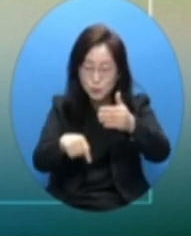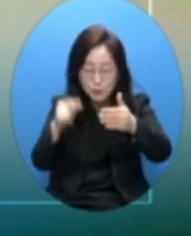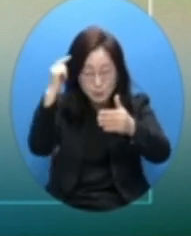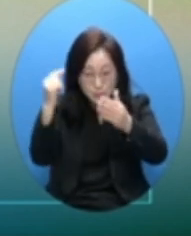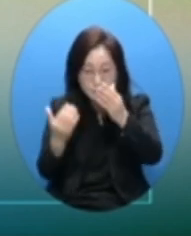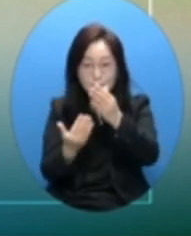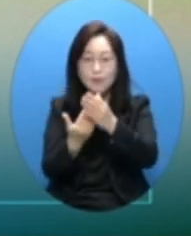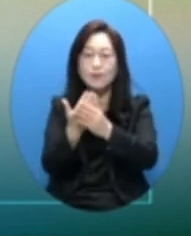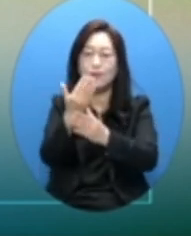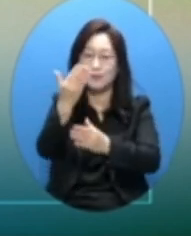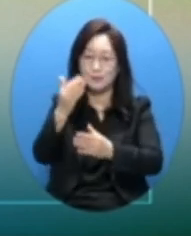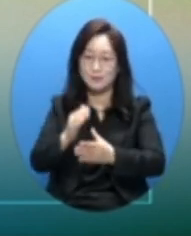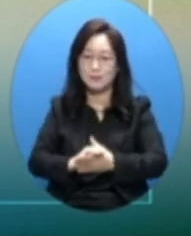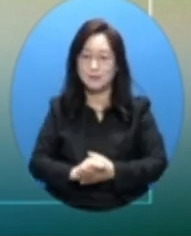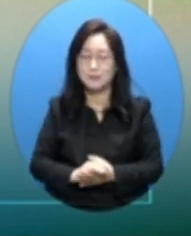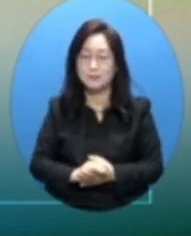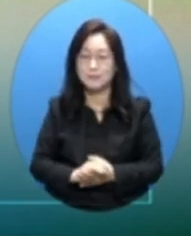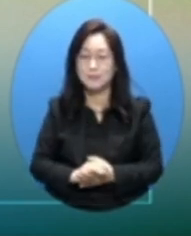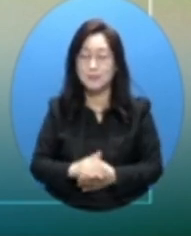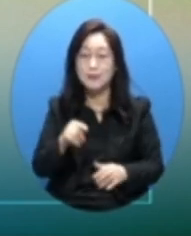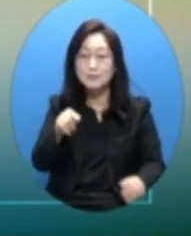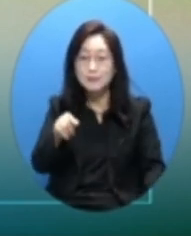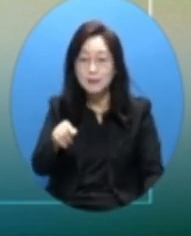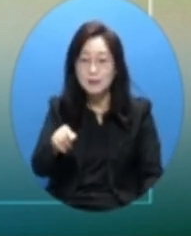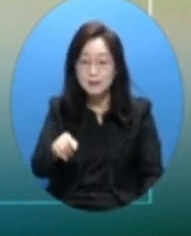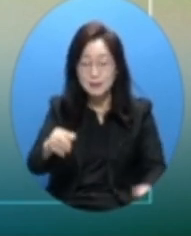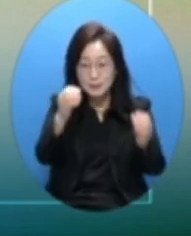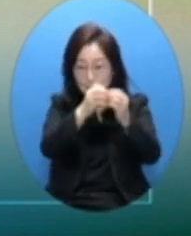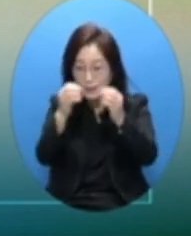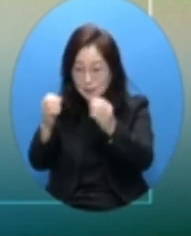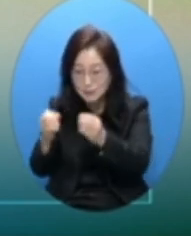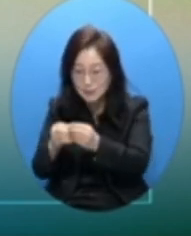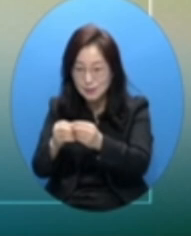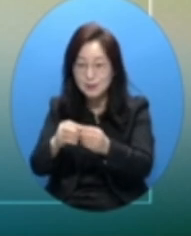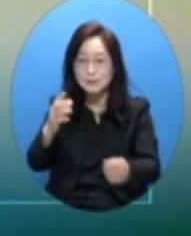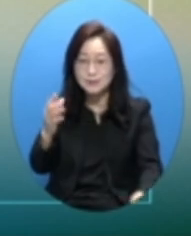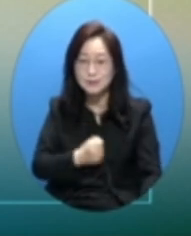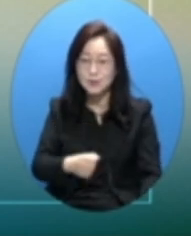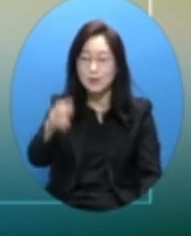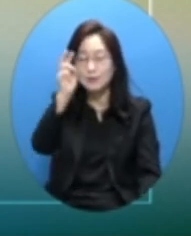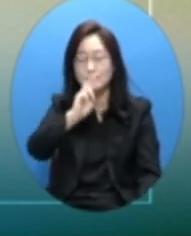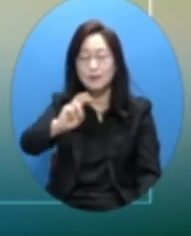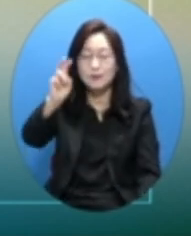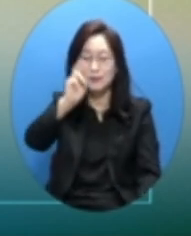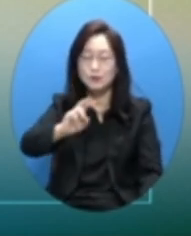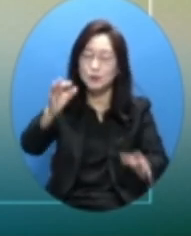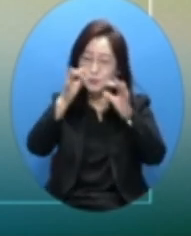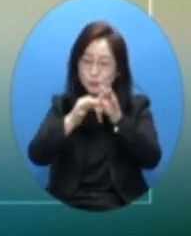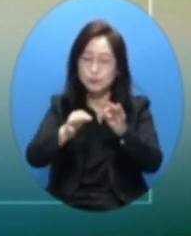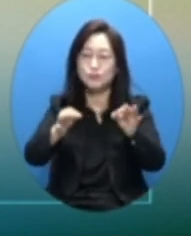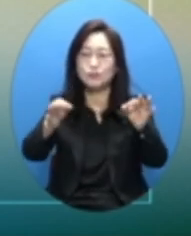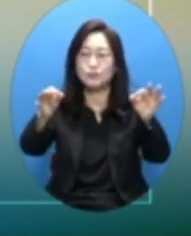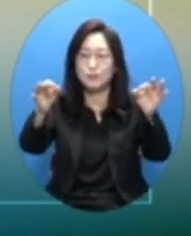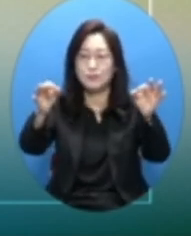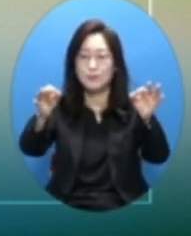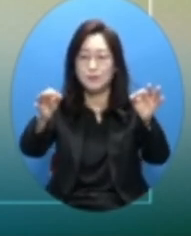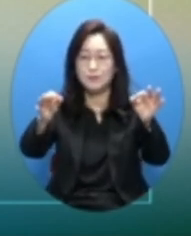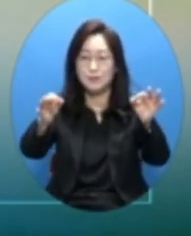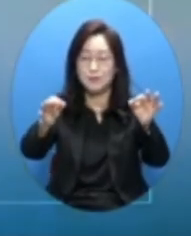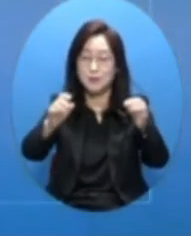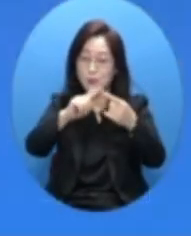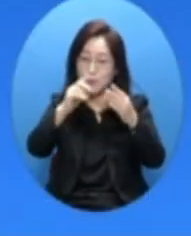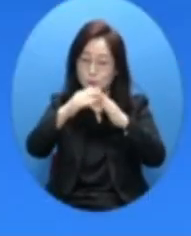솟구쳐 올랐습니다 그래서이 가설을 가지고 찬송을 지어서 자기가 다니는